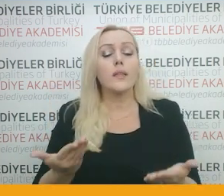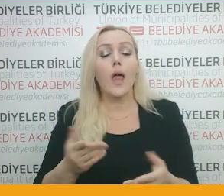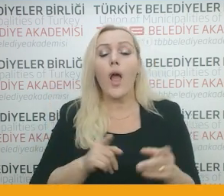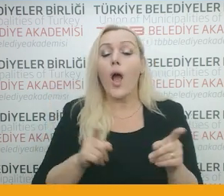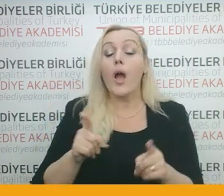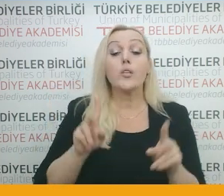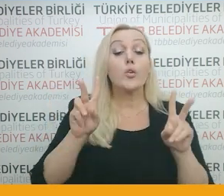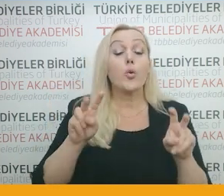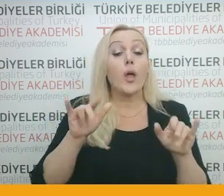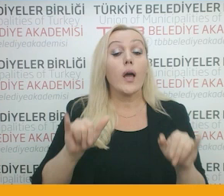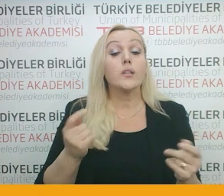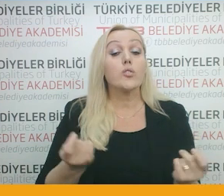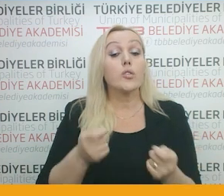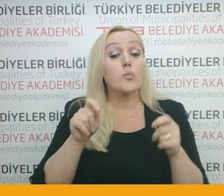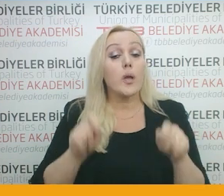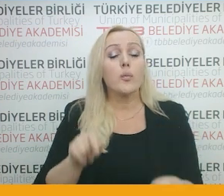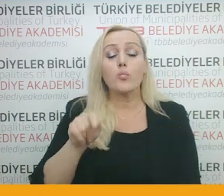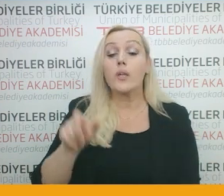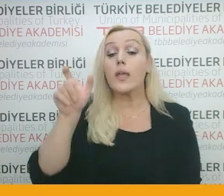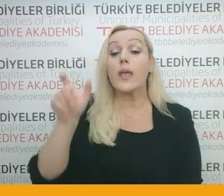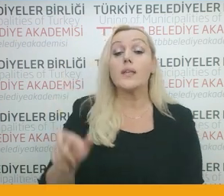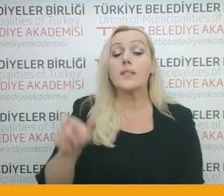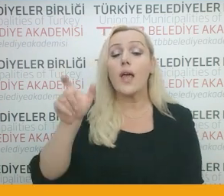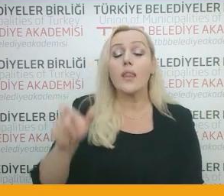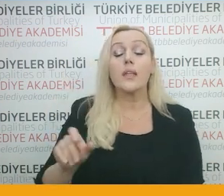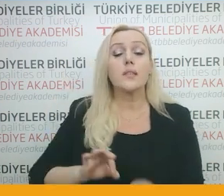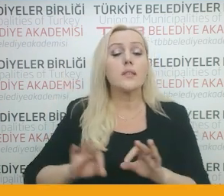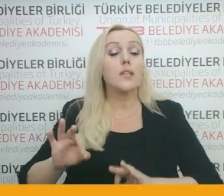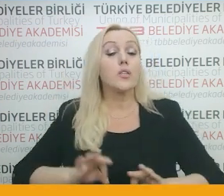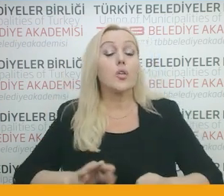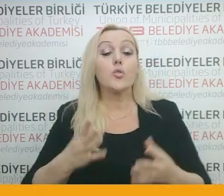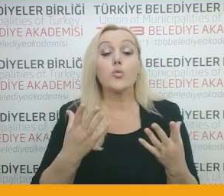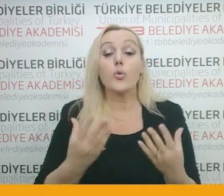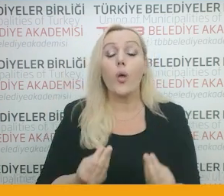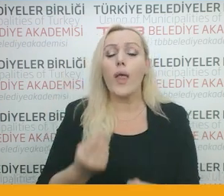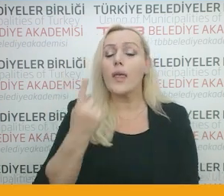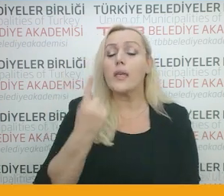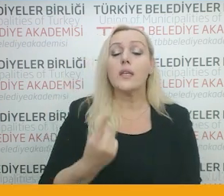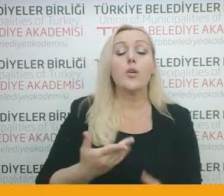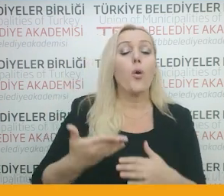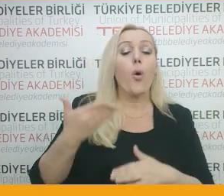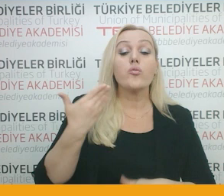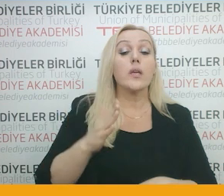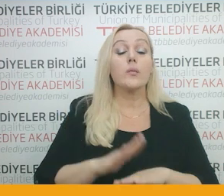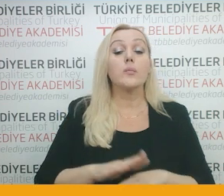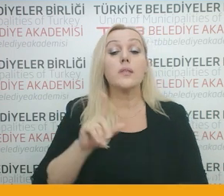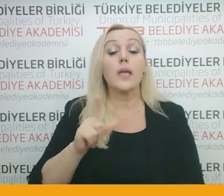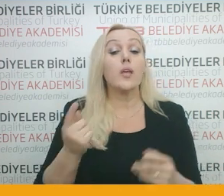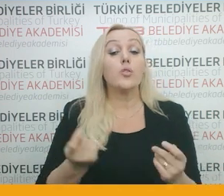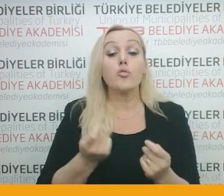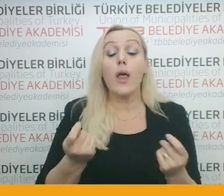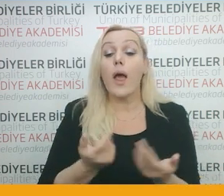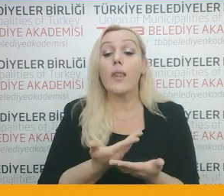konuya eğilmeliyiz? Buradaki insanların stratejik olarak ilk başta yapılması gereken iş ve